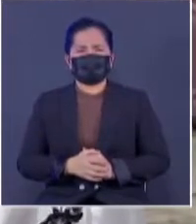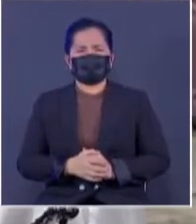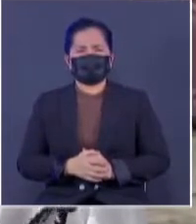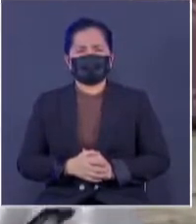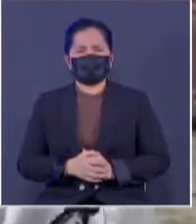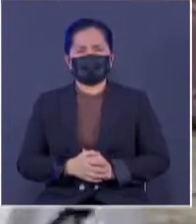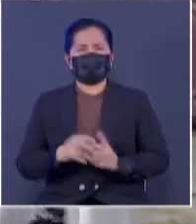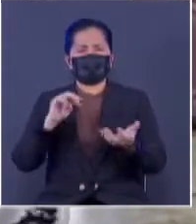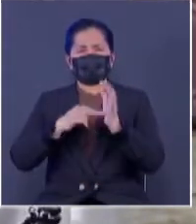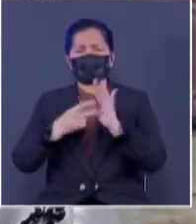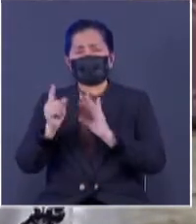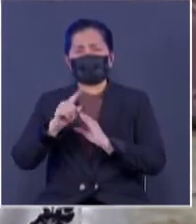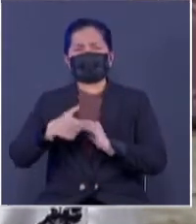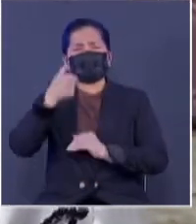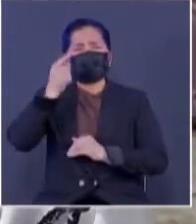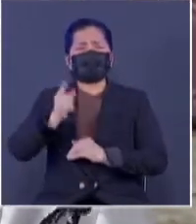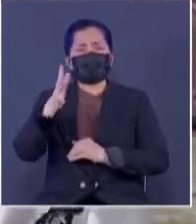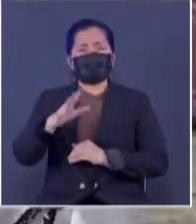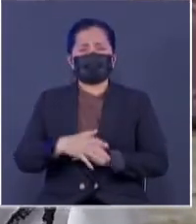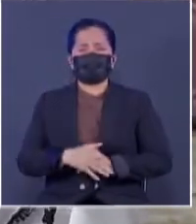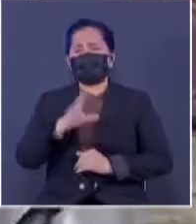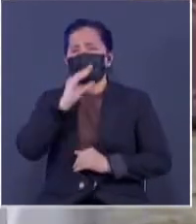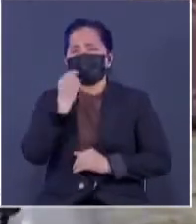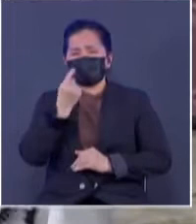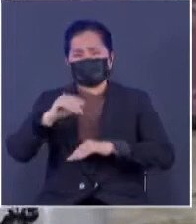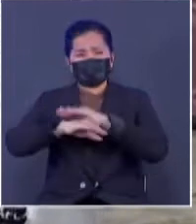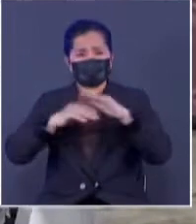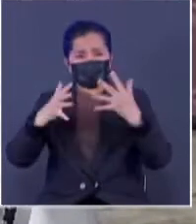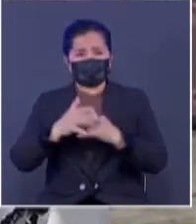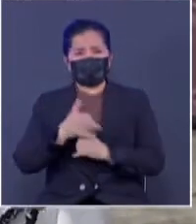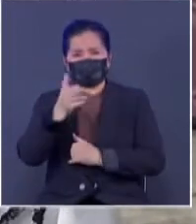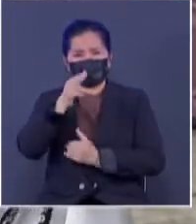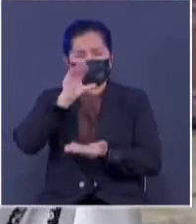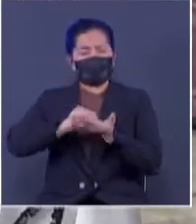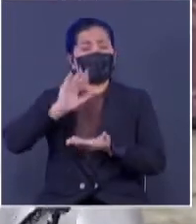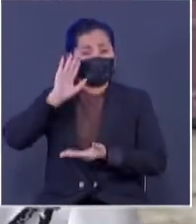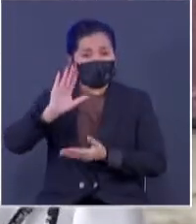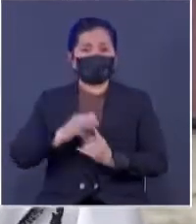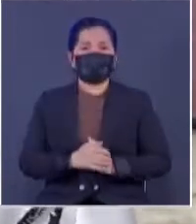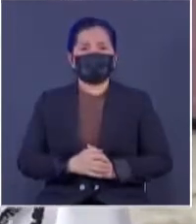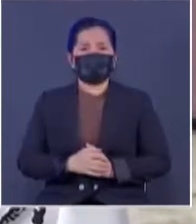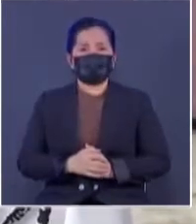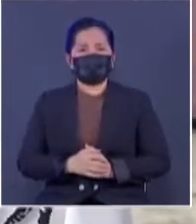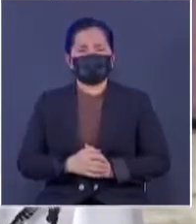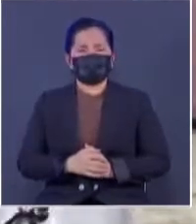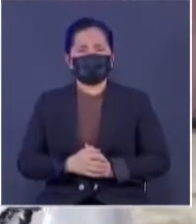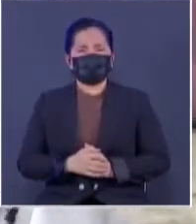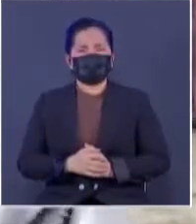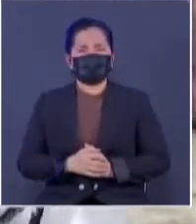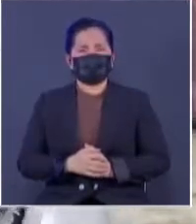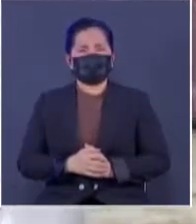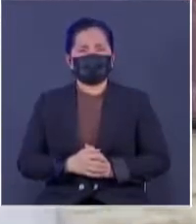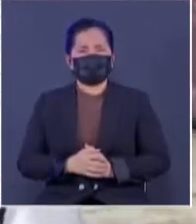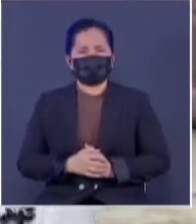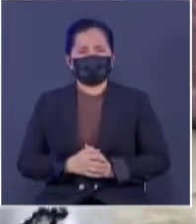ที่แบบที่ได้จริงๆอ่ะ เขาแจ้งปากเปล่า ใช่ค่ะแต่เขาไม่ให้อัดคลิปวิดีโอซึ่งเราอ่ะหยิบโทรศัพท์ออกมาไม่ได้เลยหนูให้เขาเซ็น